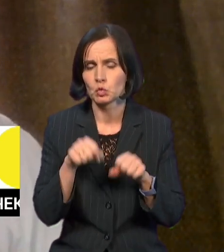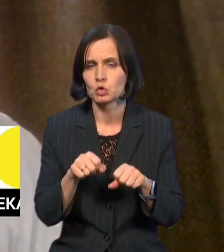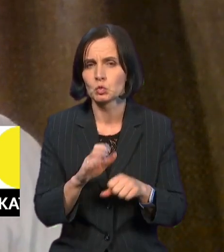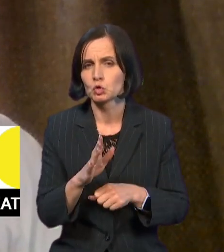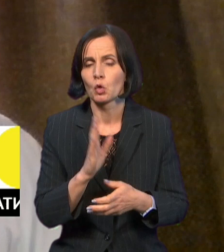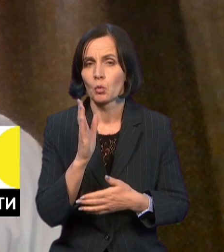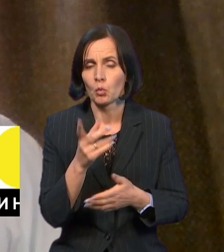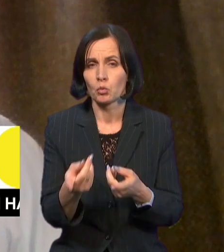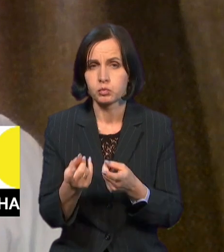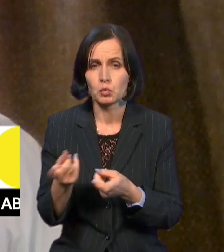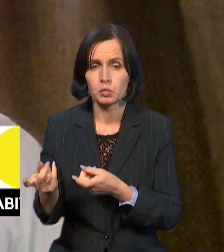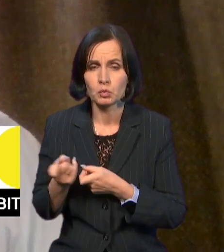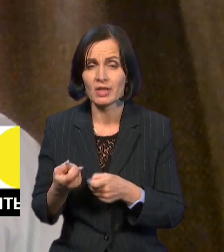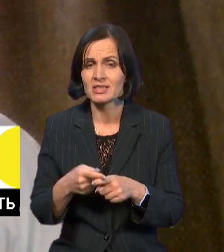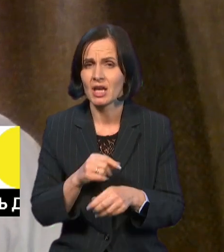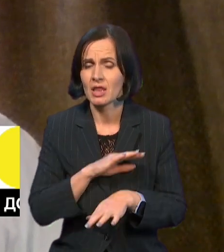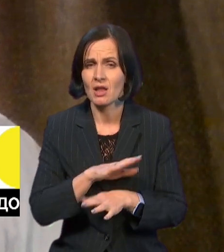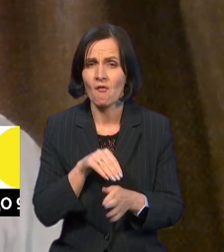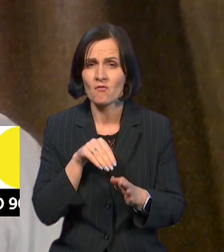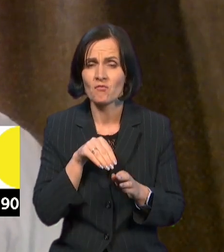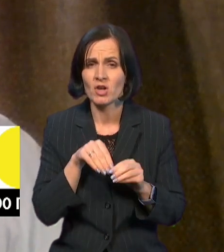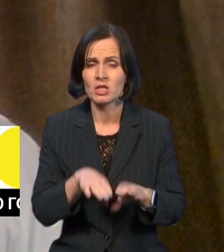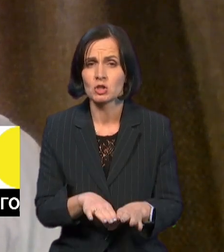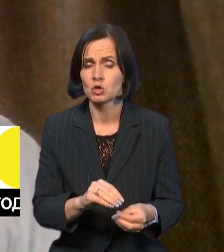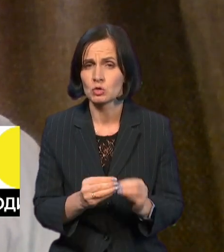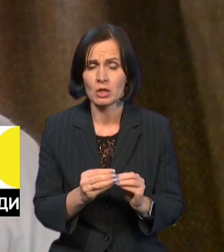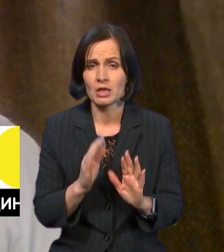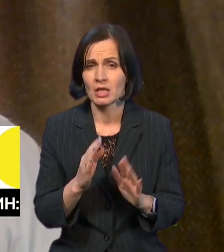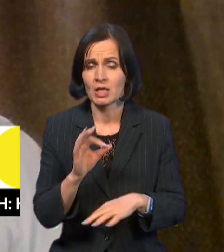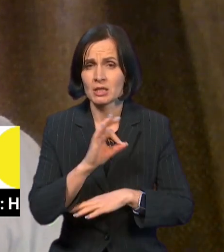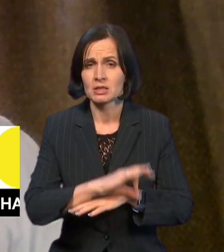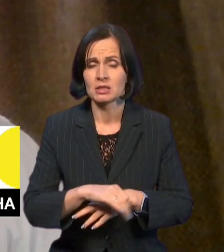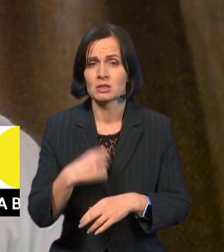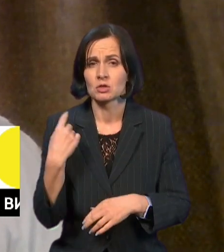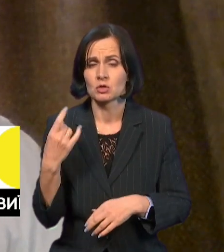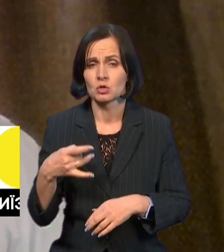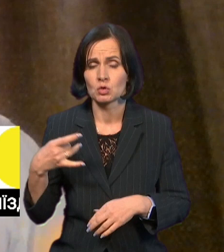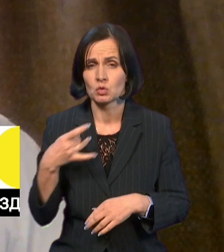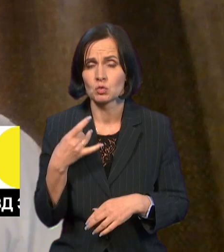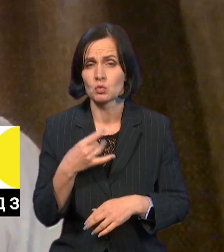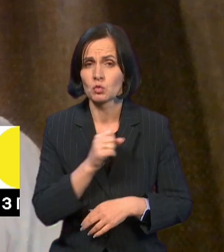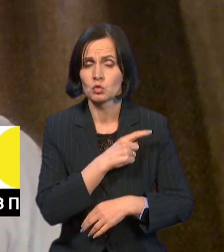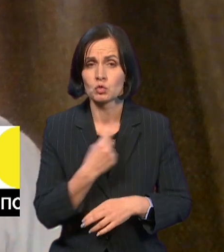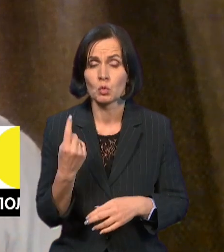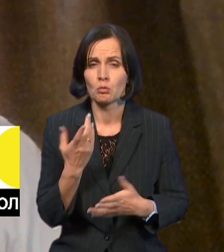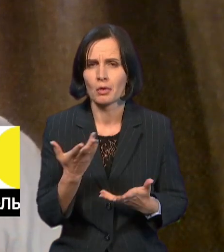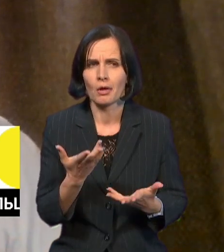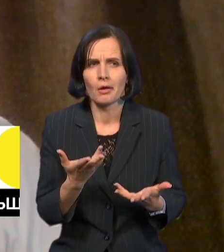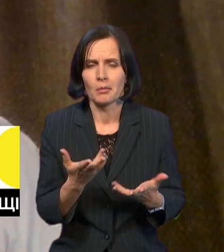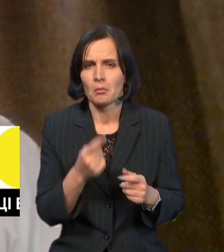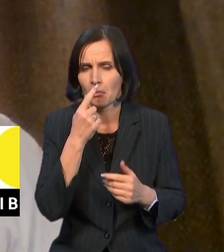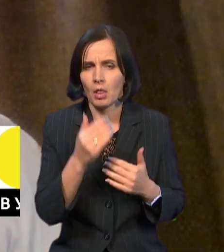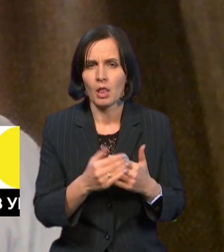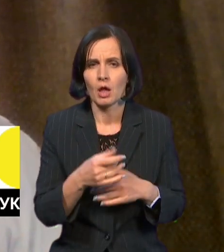тому що це може вирішити тільки точкову проблему західного регіону, навіть Одеська область, яка ближче до Румунії, так, і ми з Румунії також імпортуємо